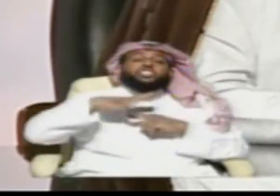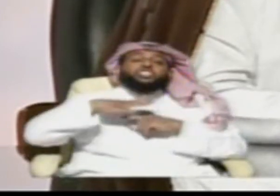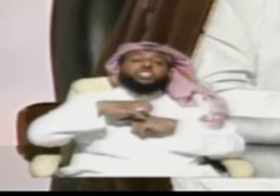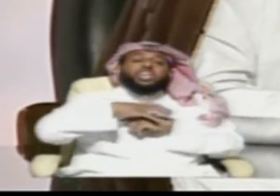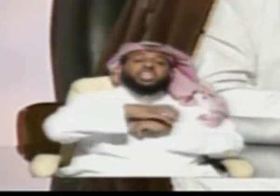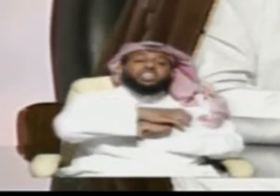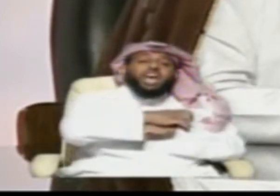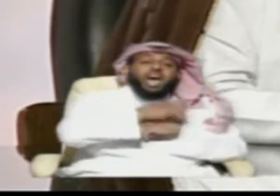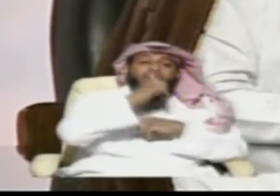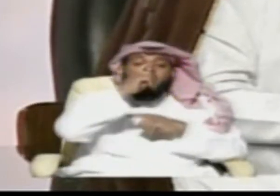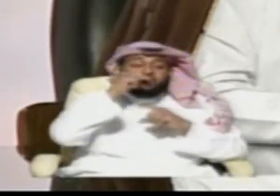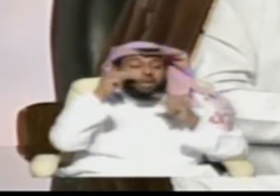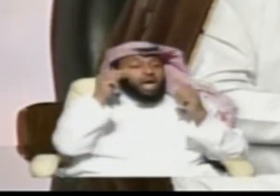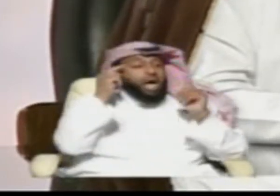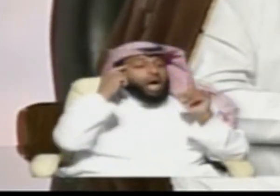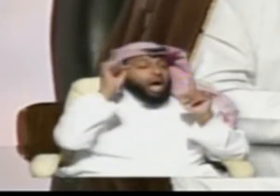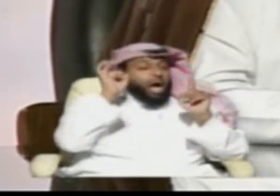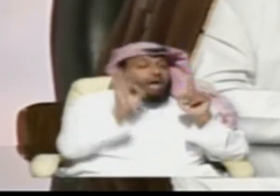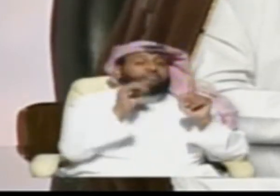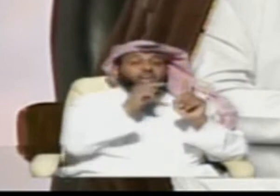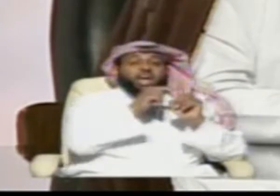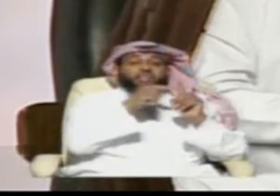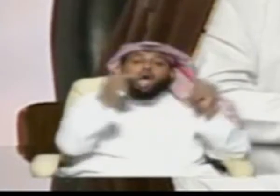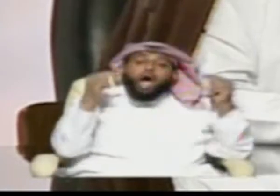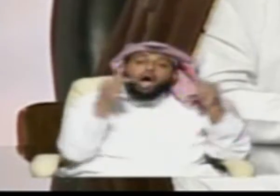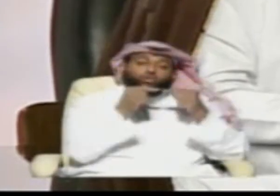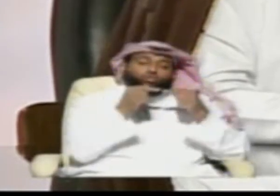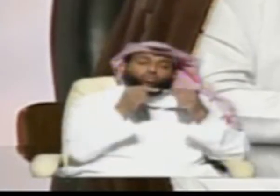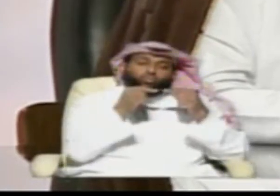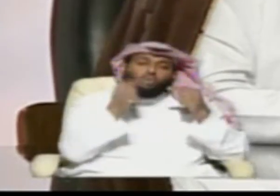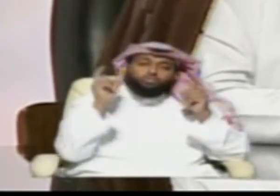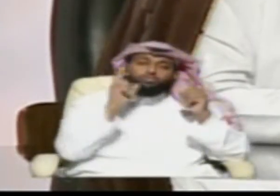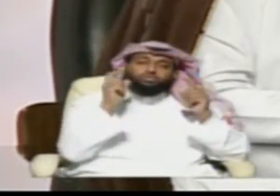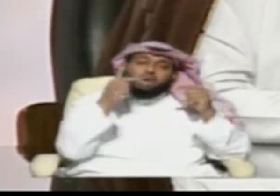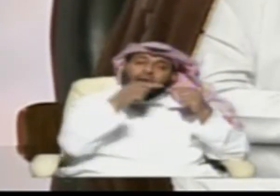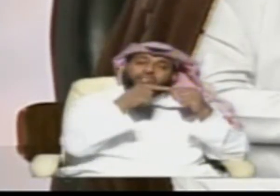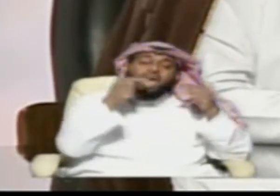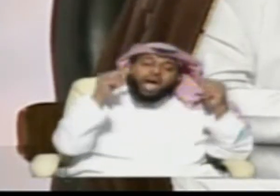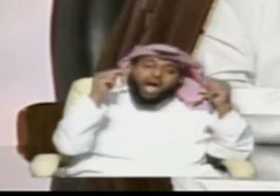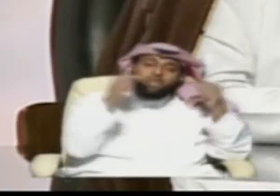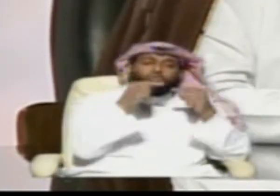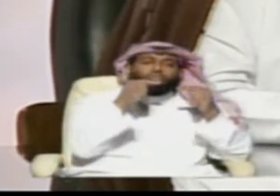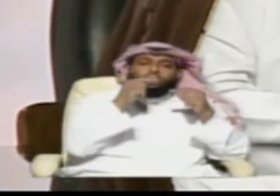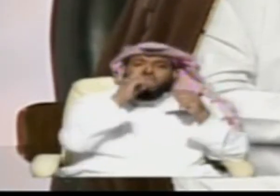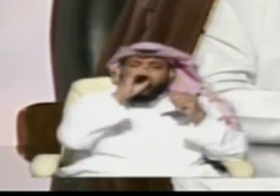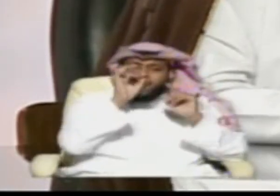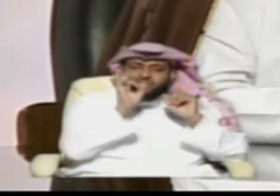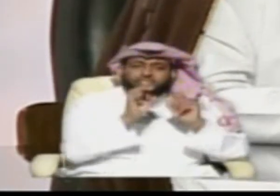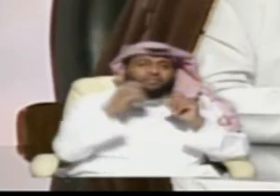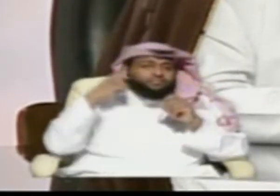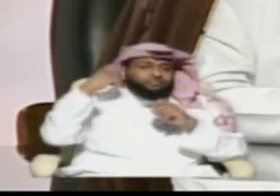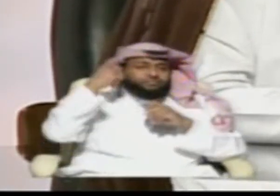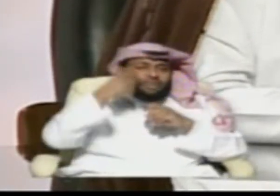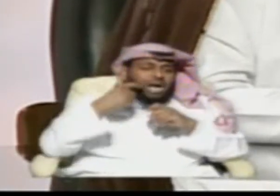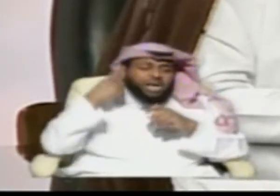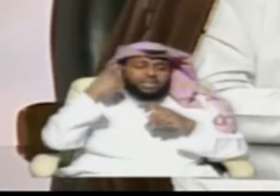يتعلق بمصير أمة ومستقبل منطقة. إذا لم يفكر أصحاب الرأي